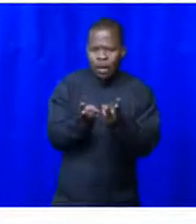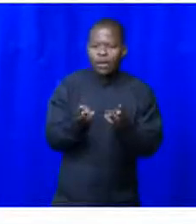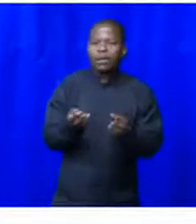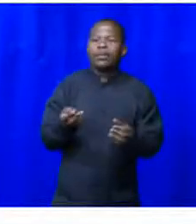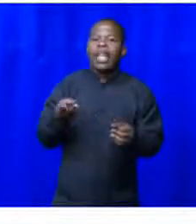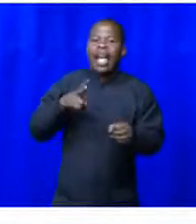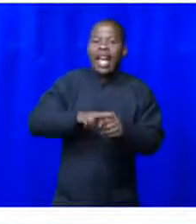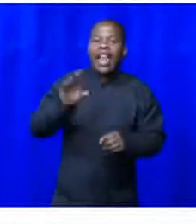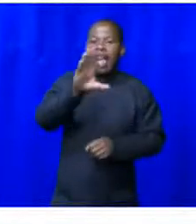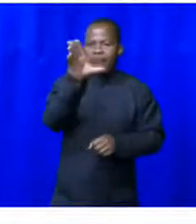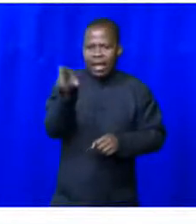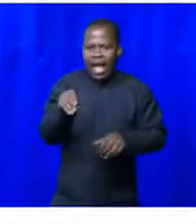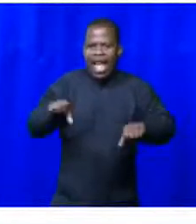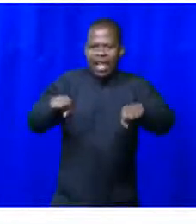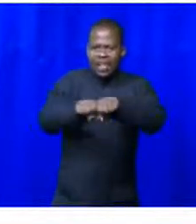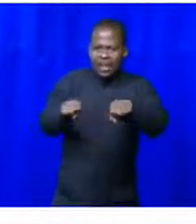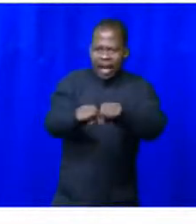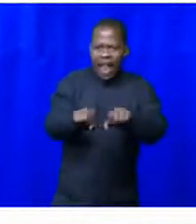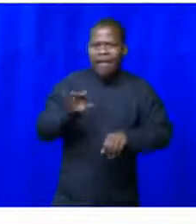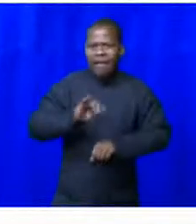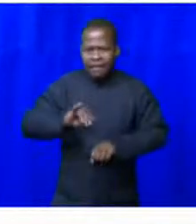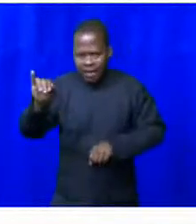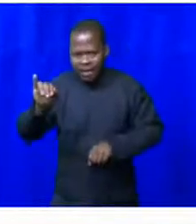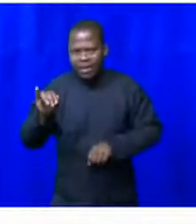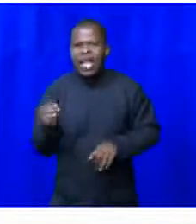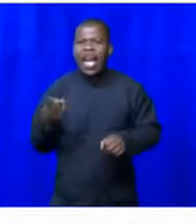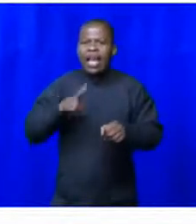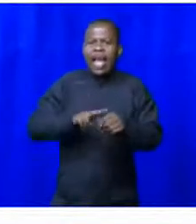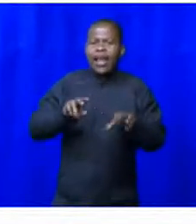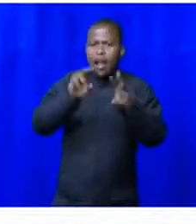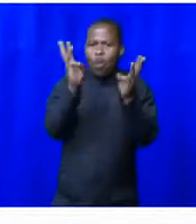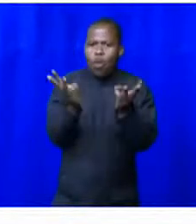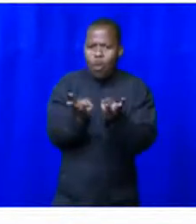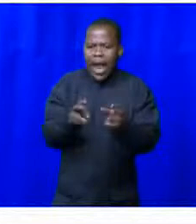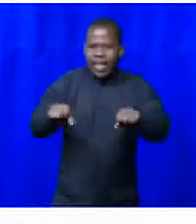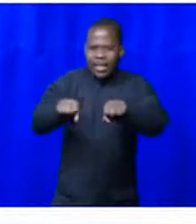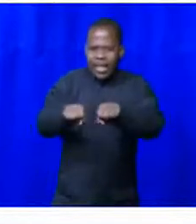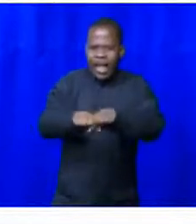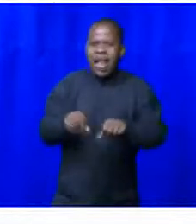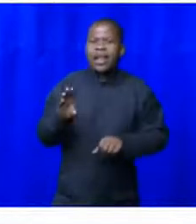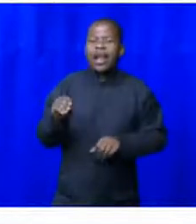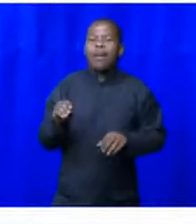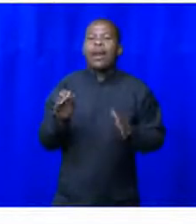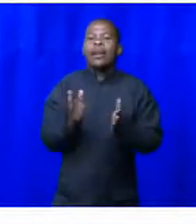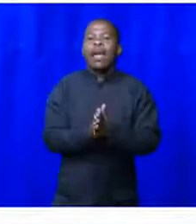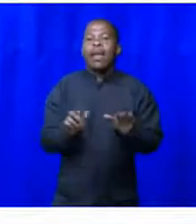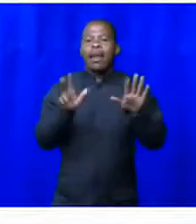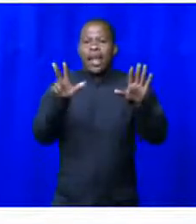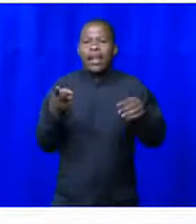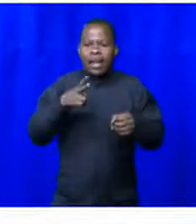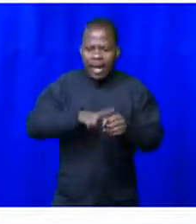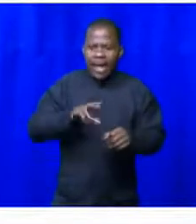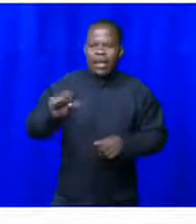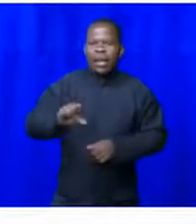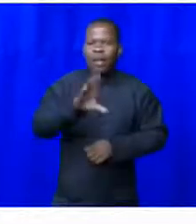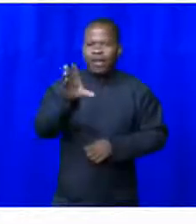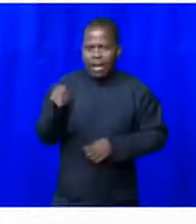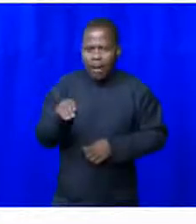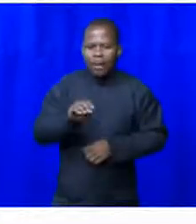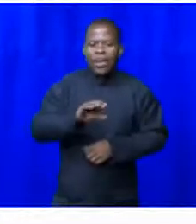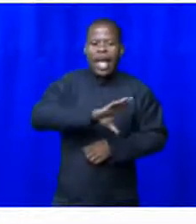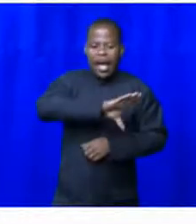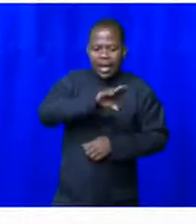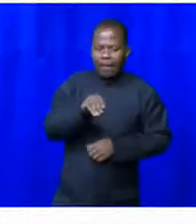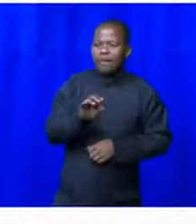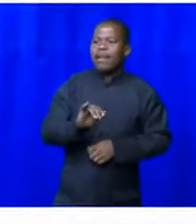Live leSenegal ngilo lelihamba embili evekatini laseAfrika, kanti emhlabeni lisenzaweni yes-18. Live leNingizimu Afrika ngilo